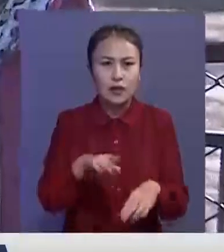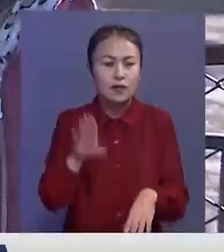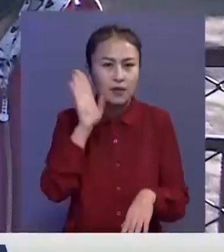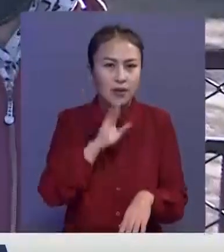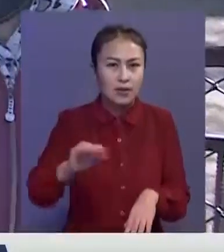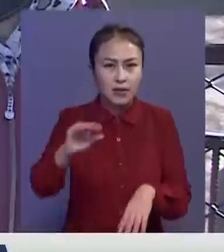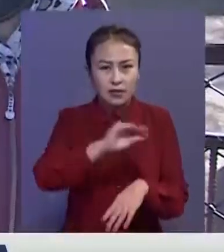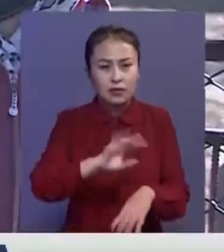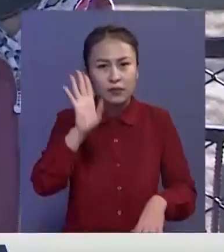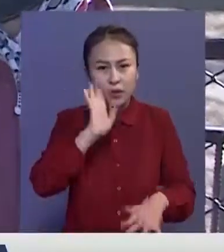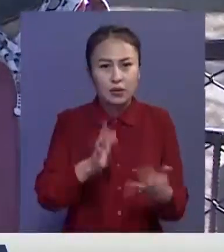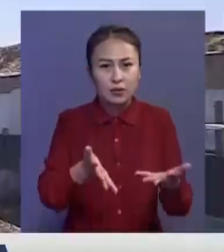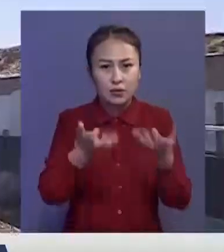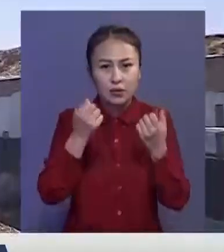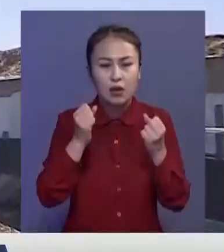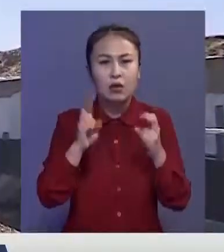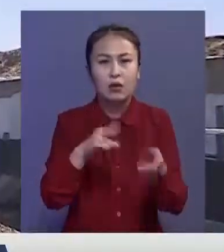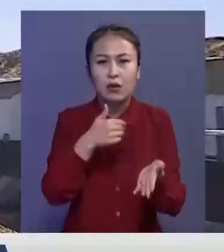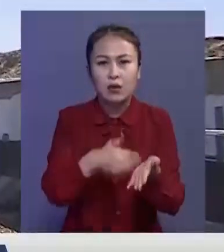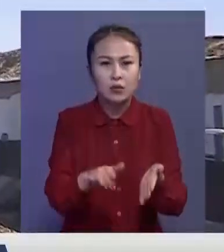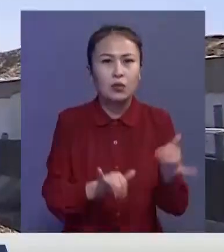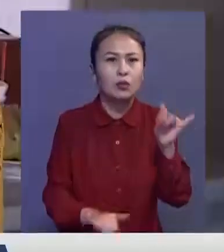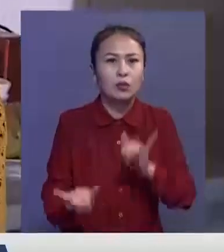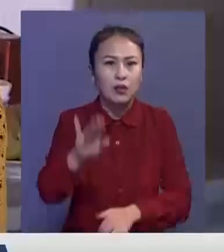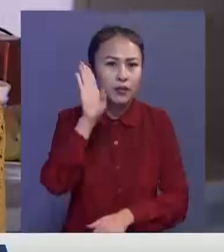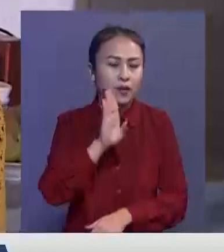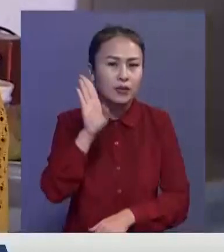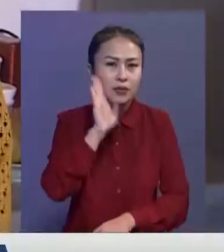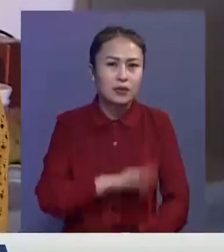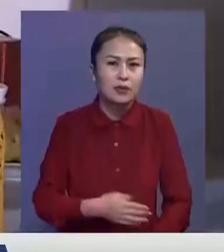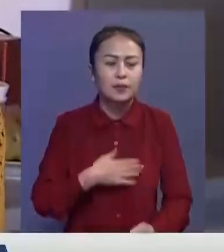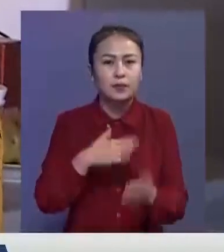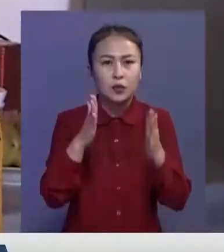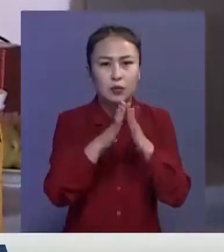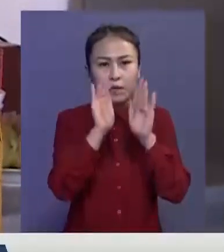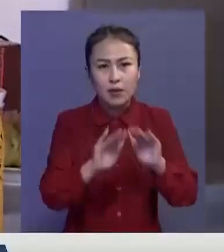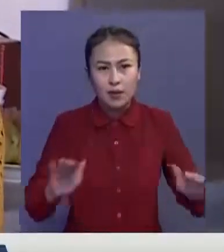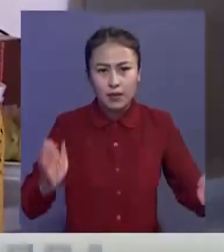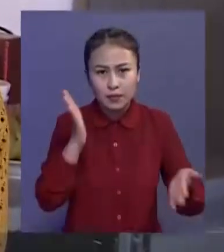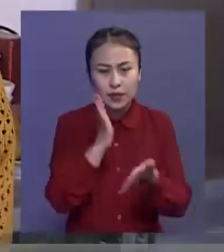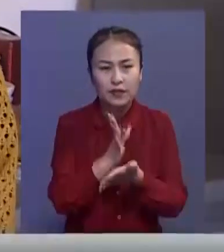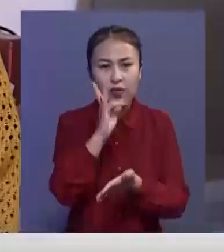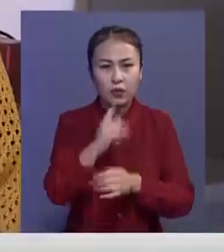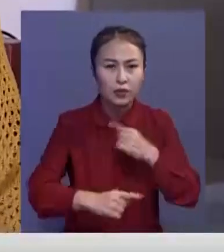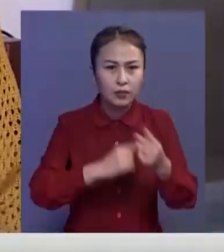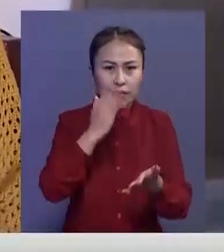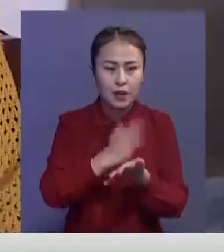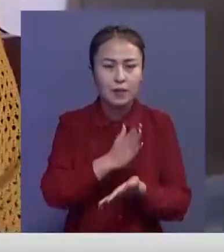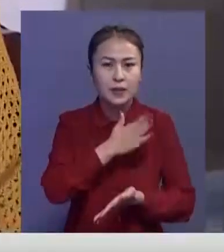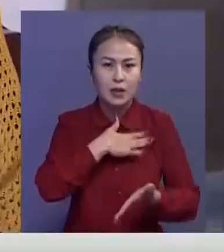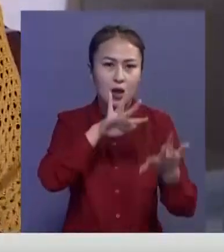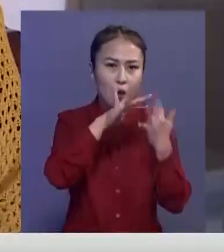да, құдықтан бас тартпақ жоқ. Қайтеді енді? Үйде балалар бар, немерелер бар. Біз сияқты біздің